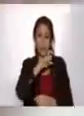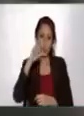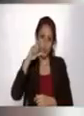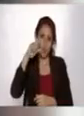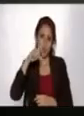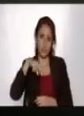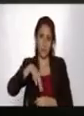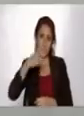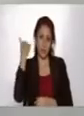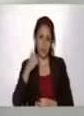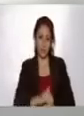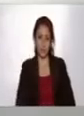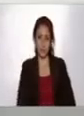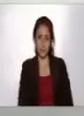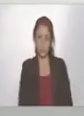الماضي.